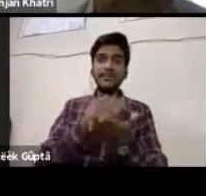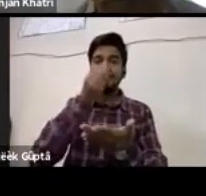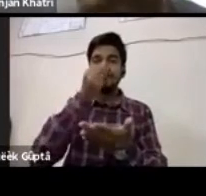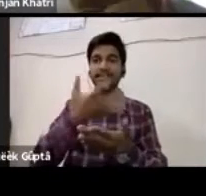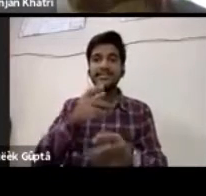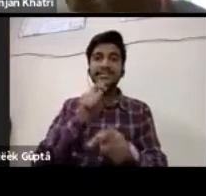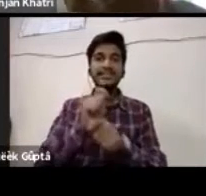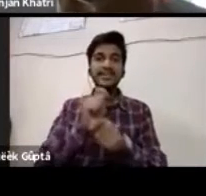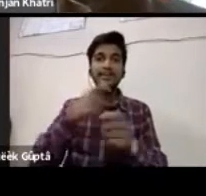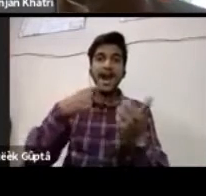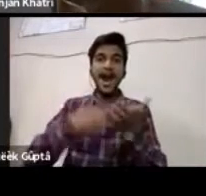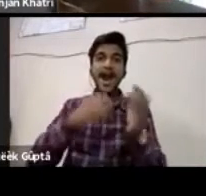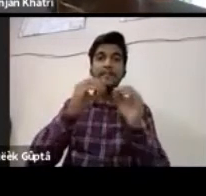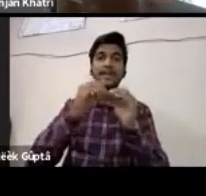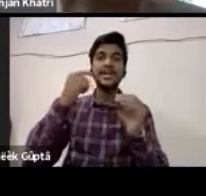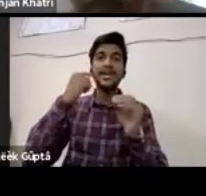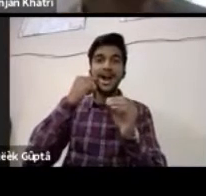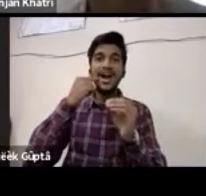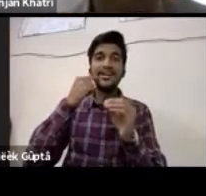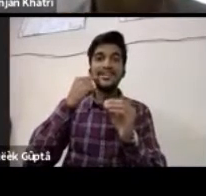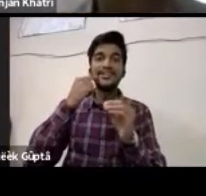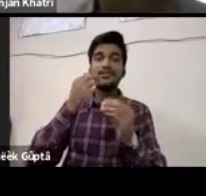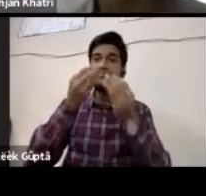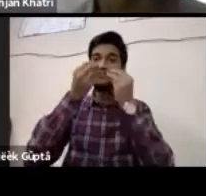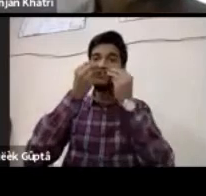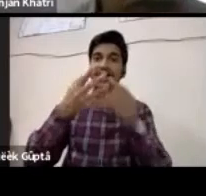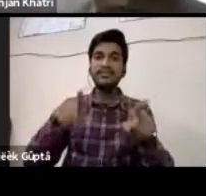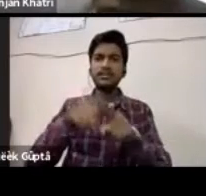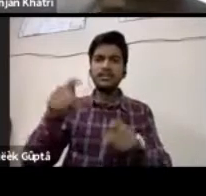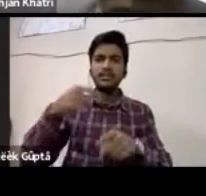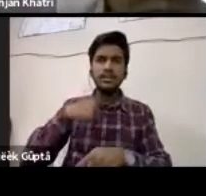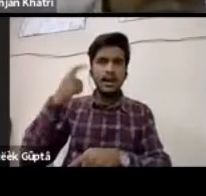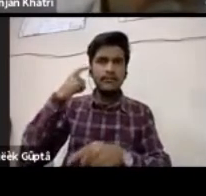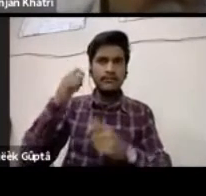आरबीआई। सो एम आई ऑडिबल ना?